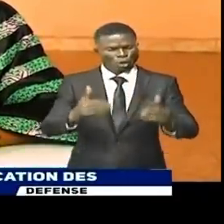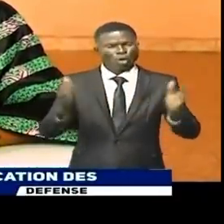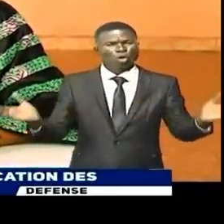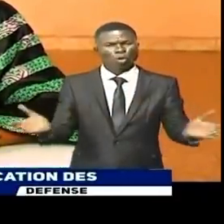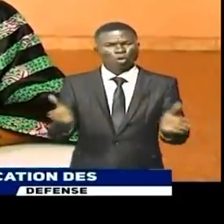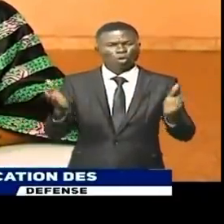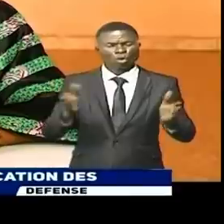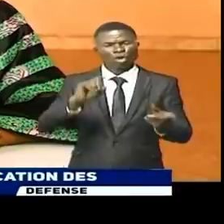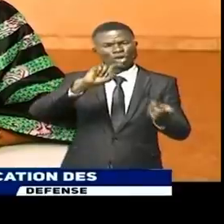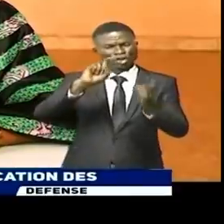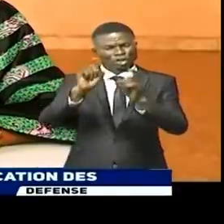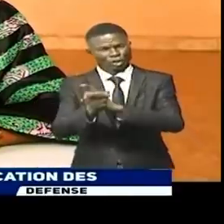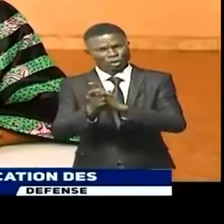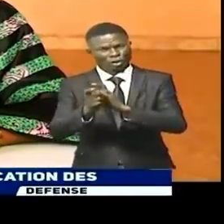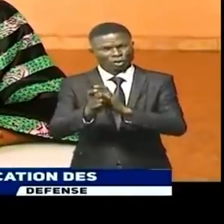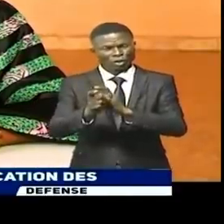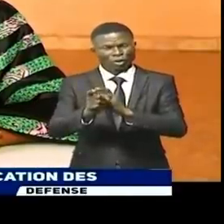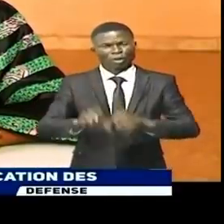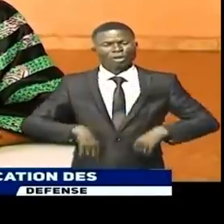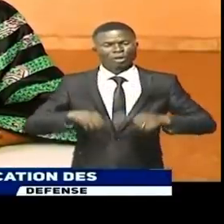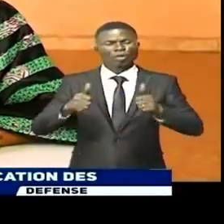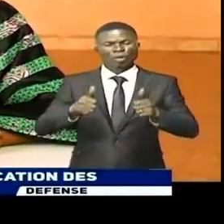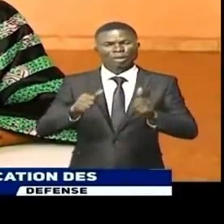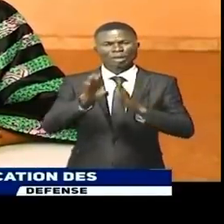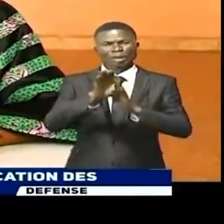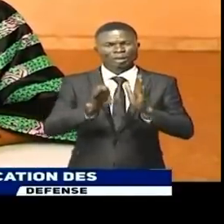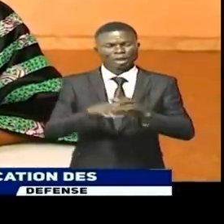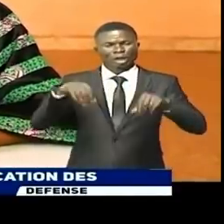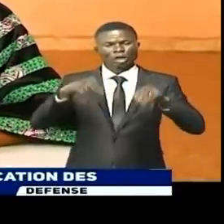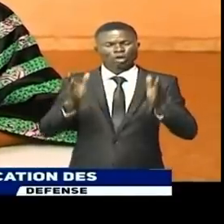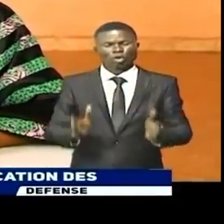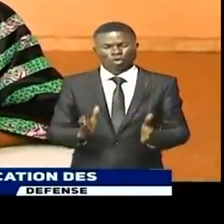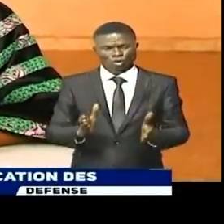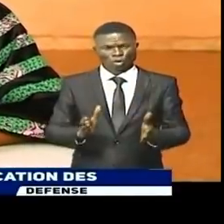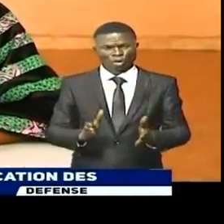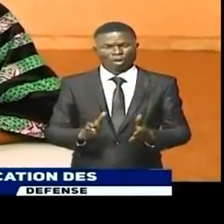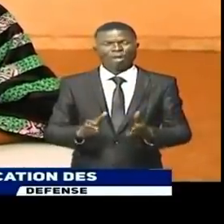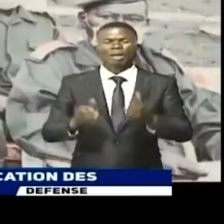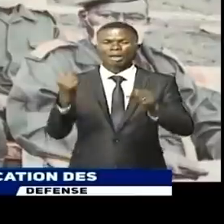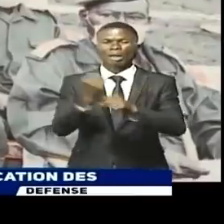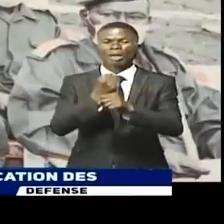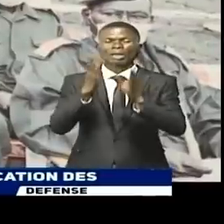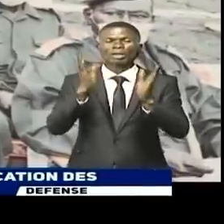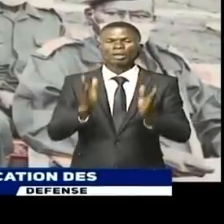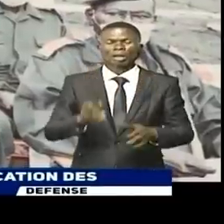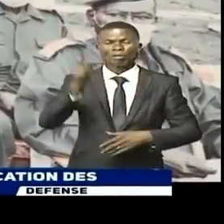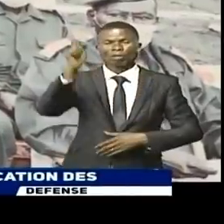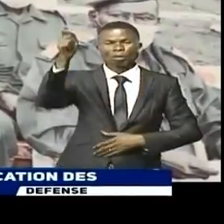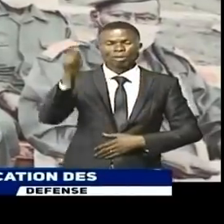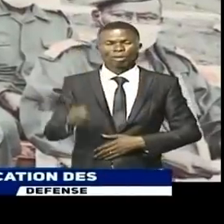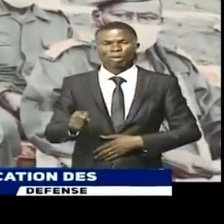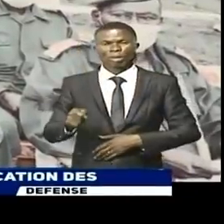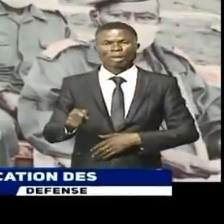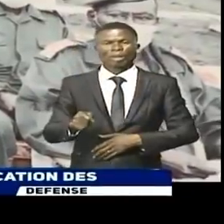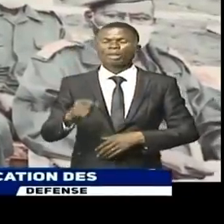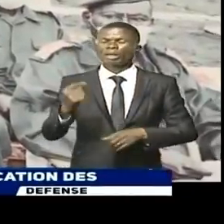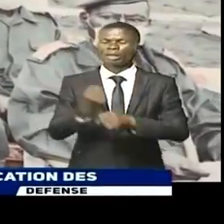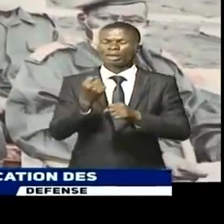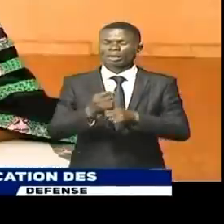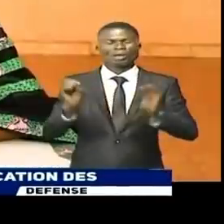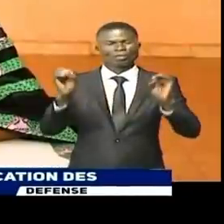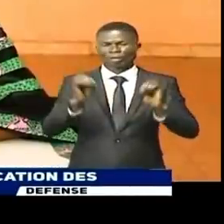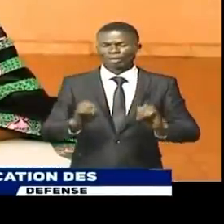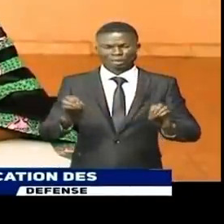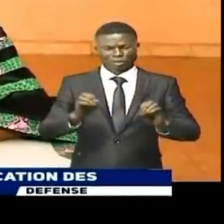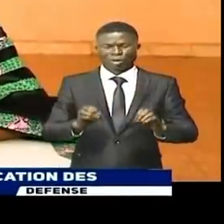l'amélioration des procédés vie et font les dents les personnels militaires inactif à